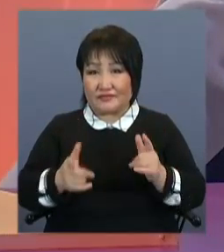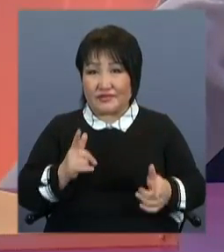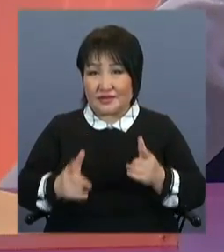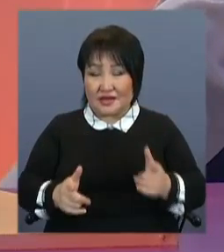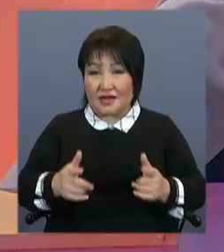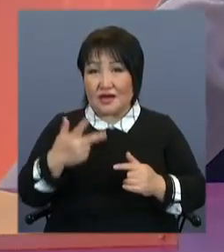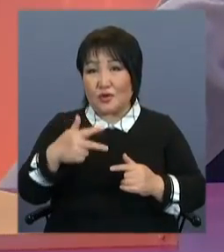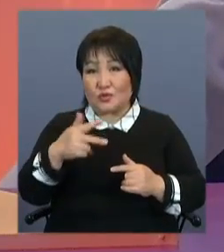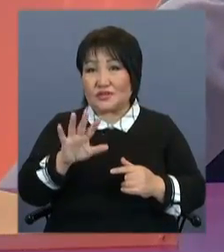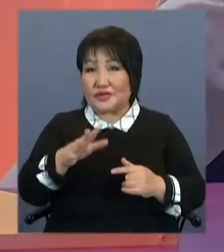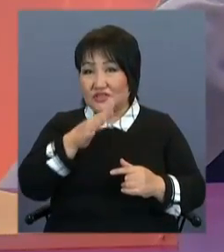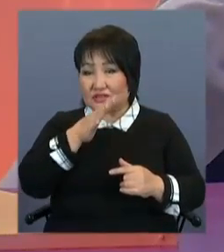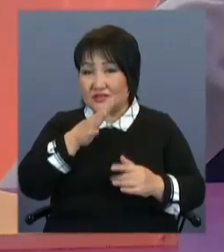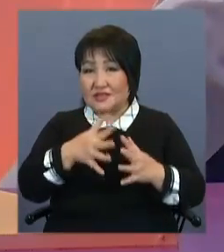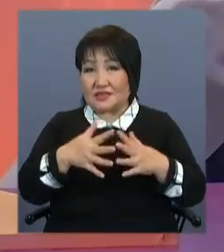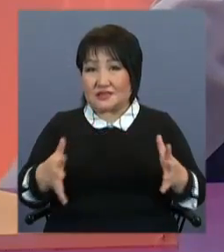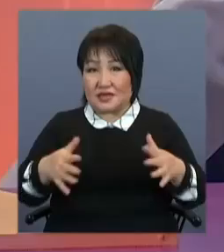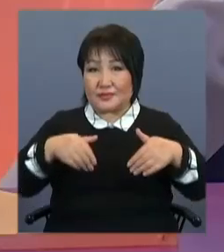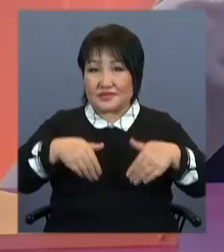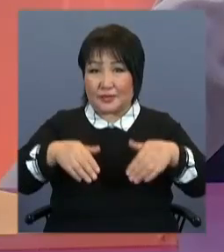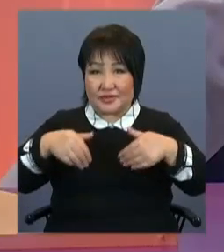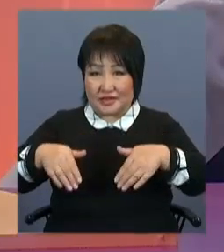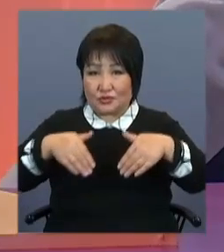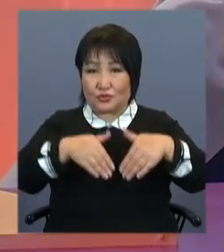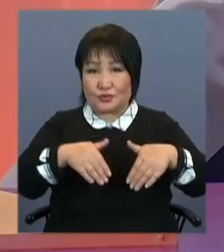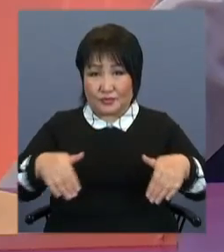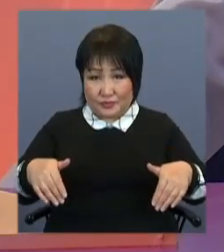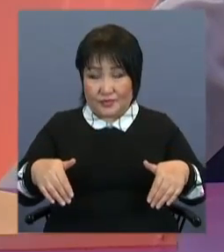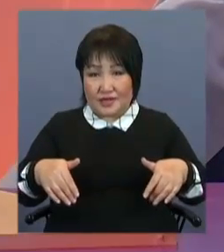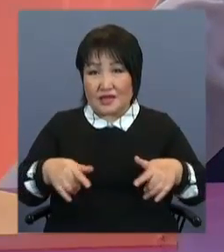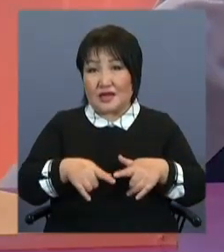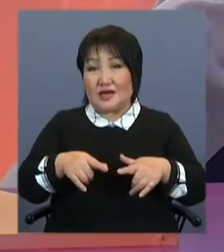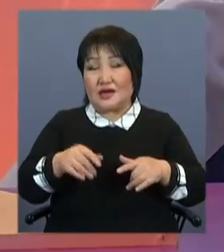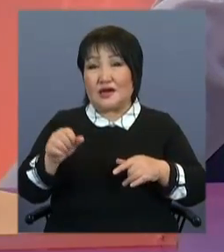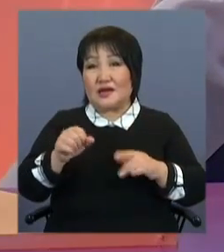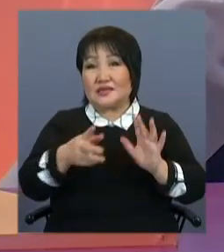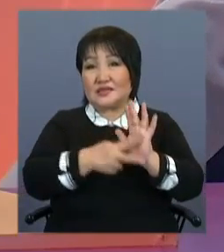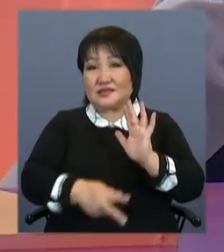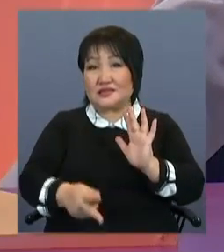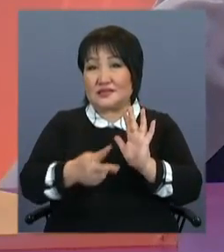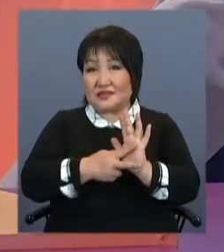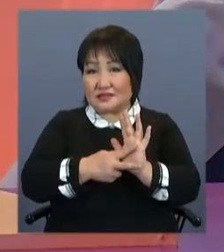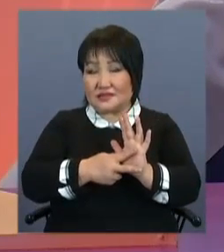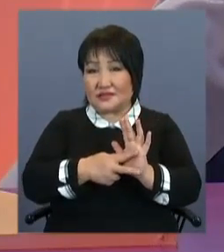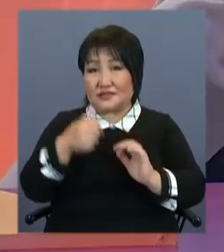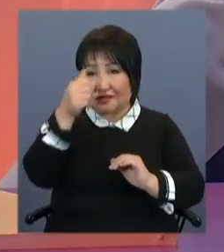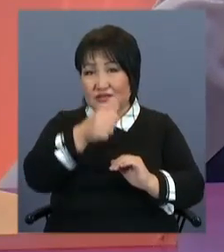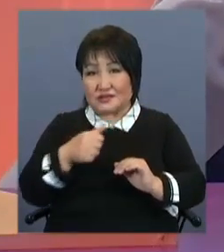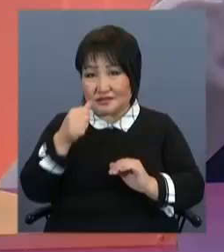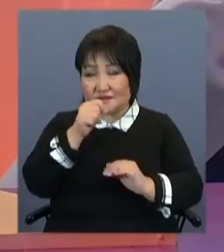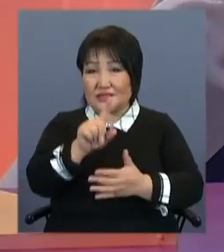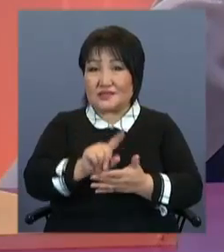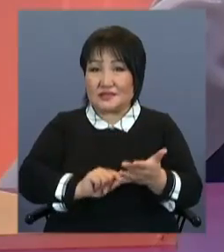35 жылдан астам сапта тұрдым. Ал 88 жылы зейнеткер болып шыққаннан